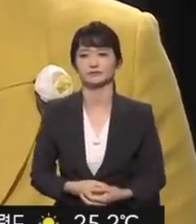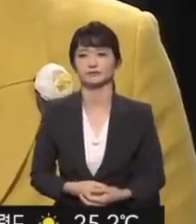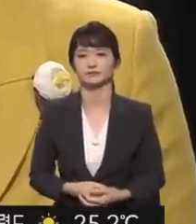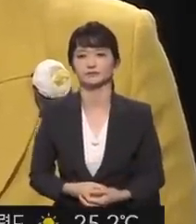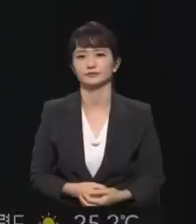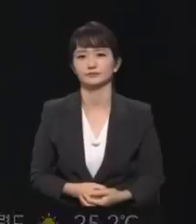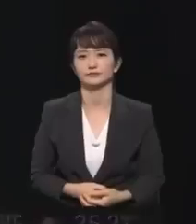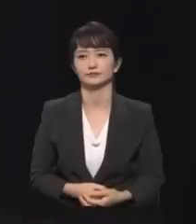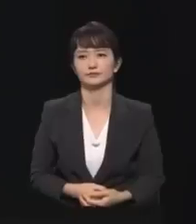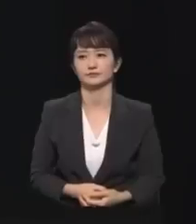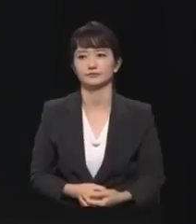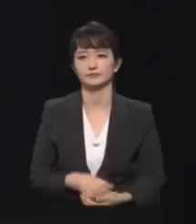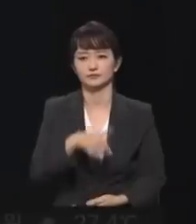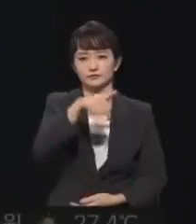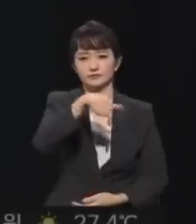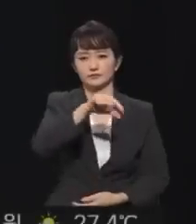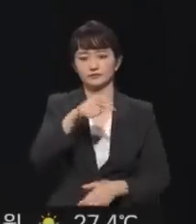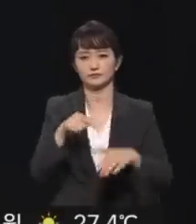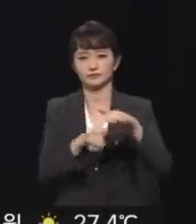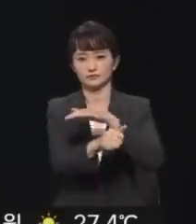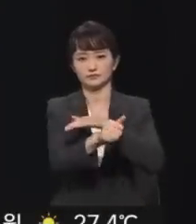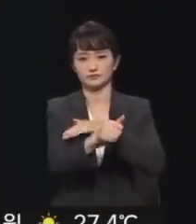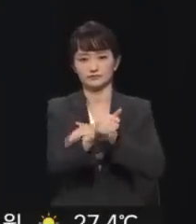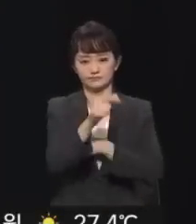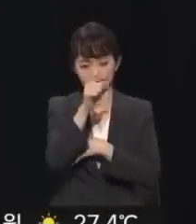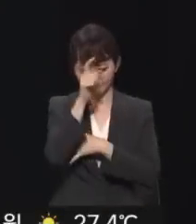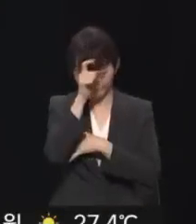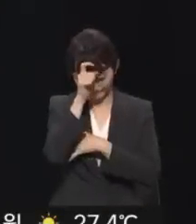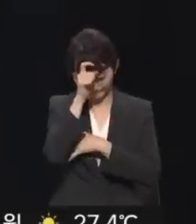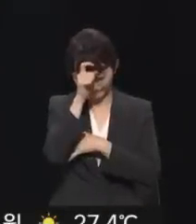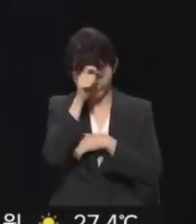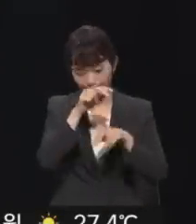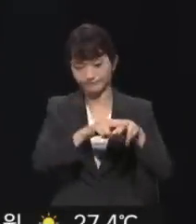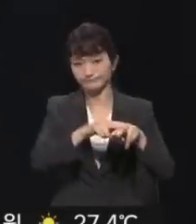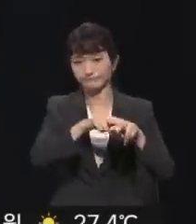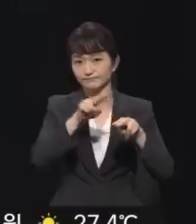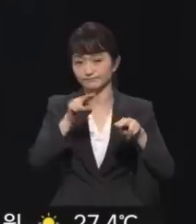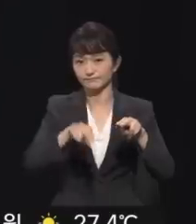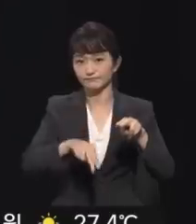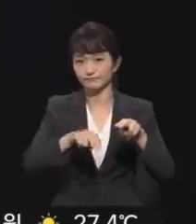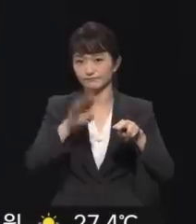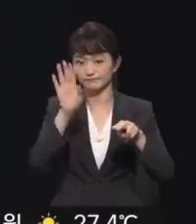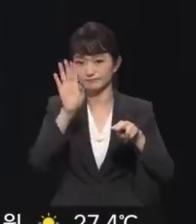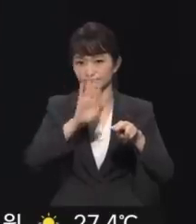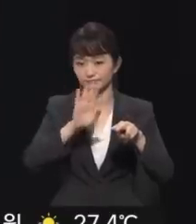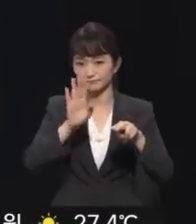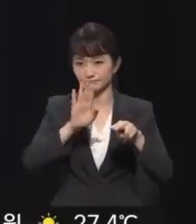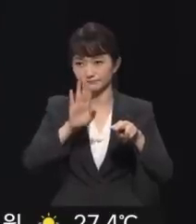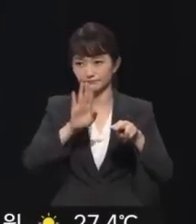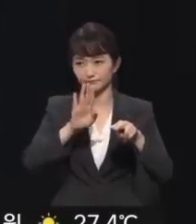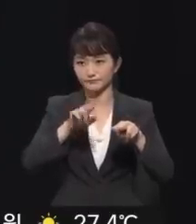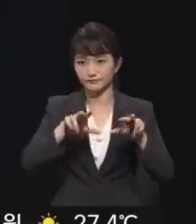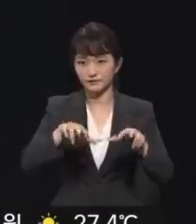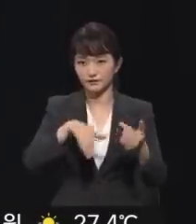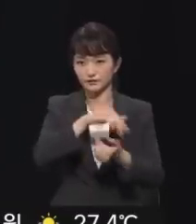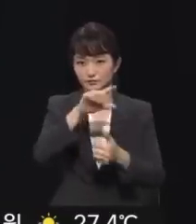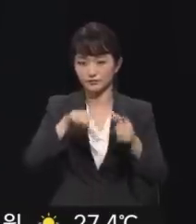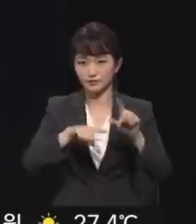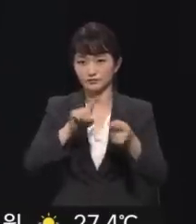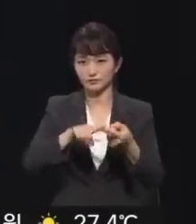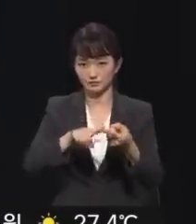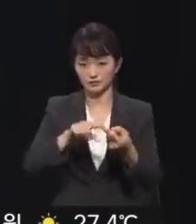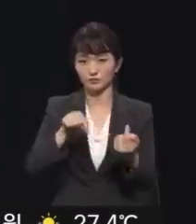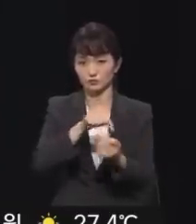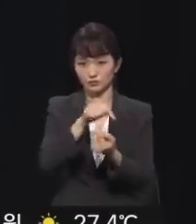여전히 안 물러나 쉬고 의 상황을 계속해서 끌고 갈 갈 수 있다 또 이런 생각이 문득 들은 데 요 그래서 어제